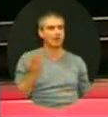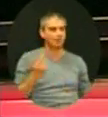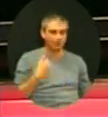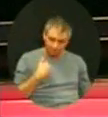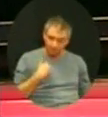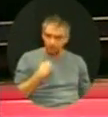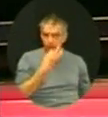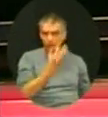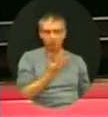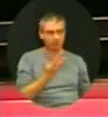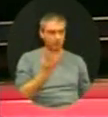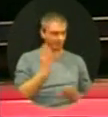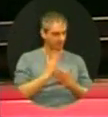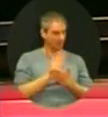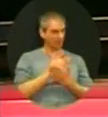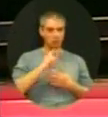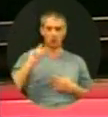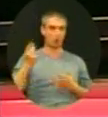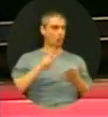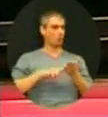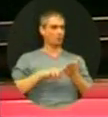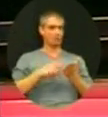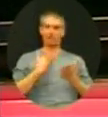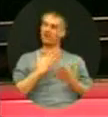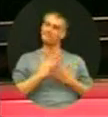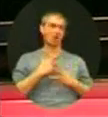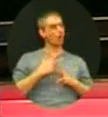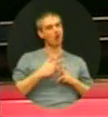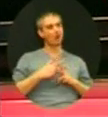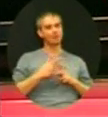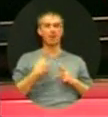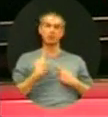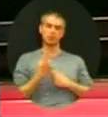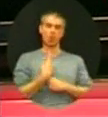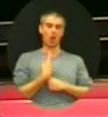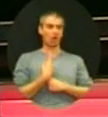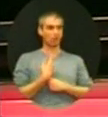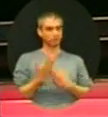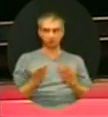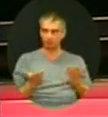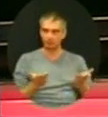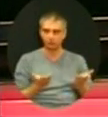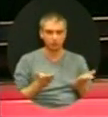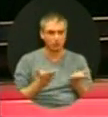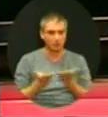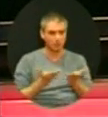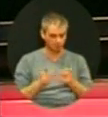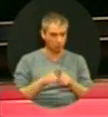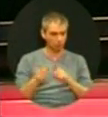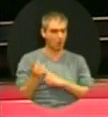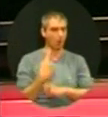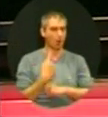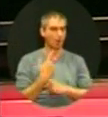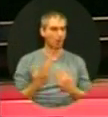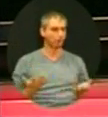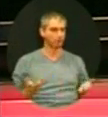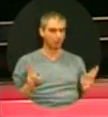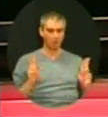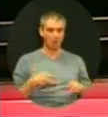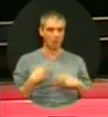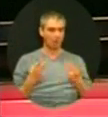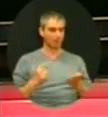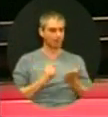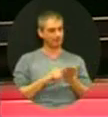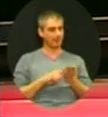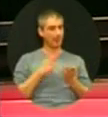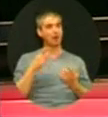ואני שואלת, הרי החליטו בכל קופות החולים, אנחנו כבר לא חולים, אנחנו לקוחות. אז בבקשה, תתחילו להתנהג כאילו ללקוחות. כי לא יכול להיות